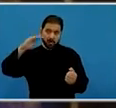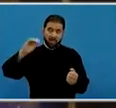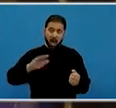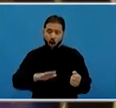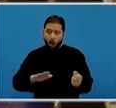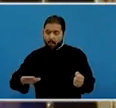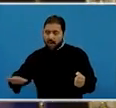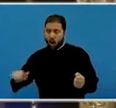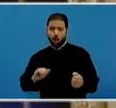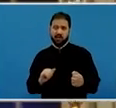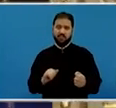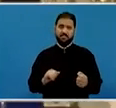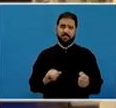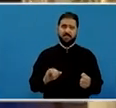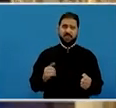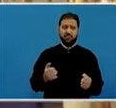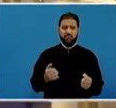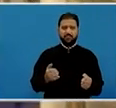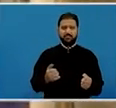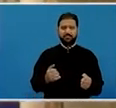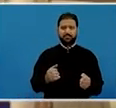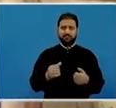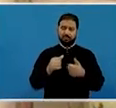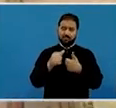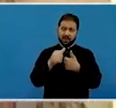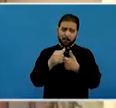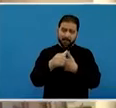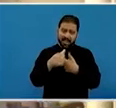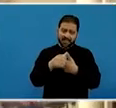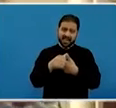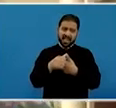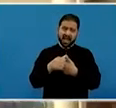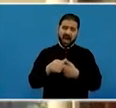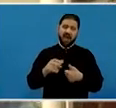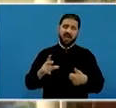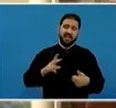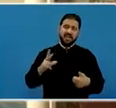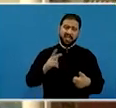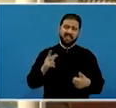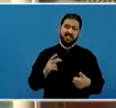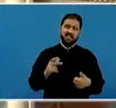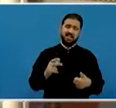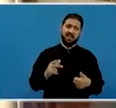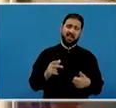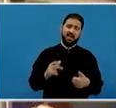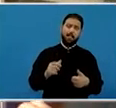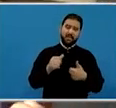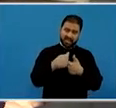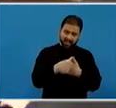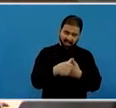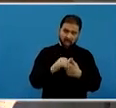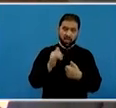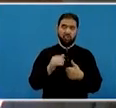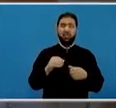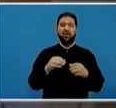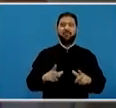se poate inspira și din ceea ce înseamnă prietenia. Cred că totuși este un gen de relații diferite și care trebuie cultivate și a spune că